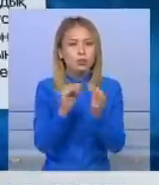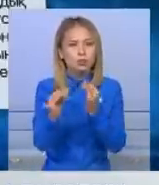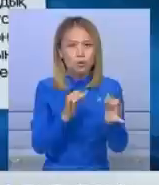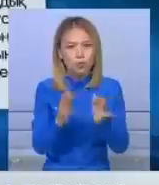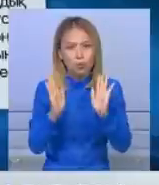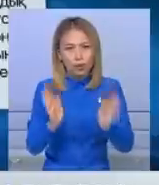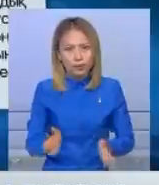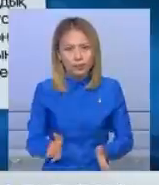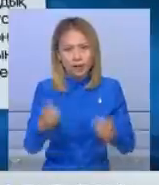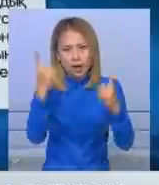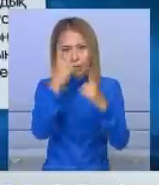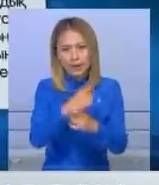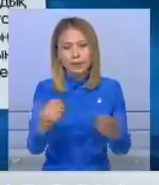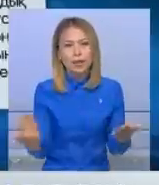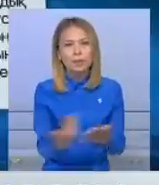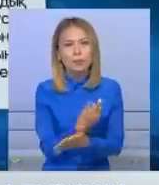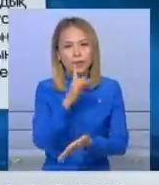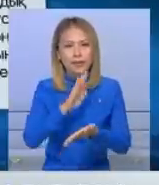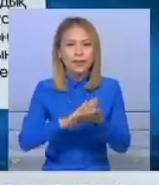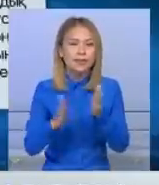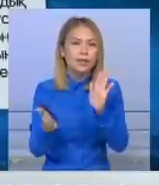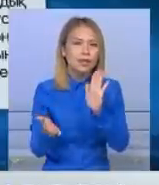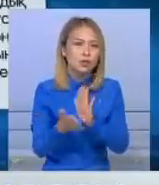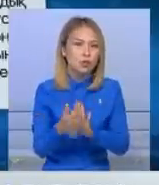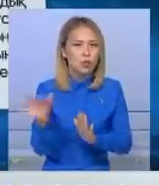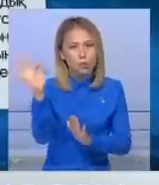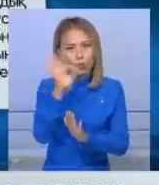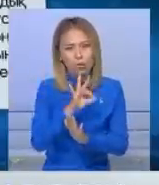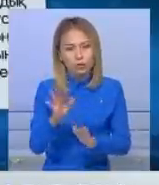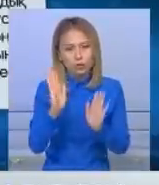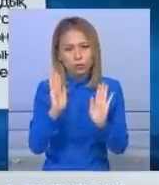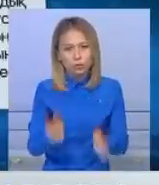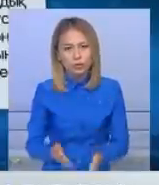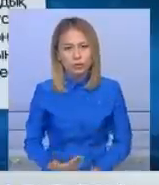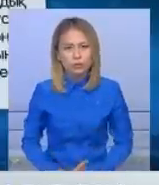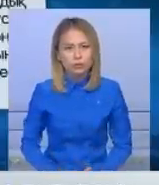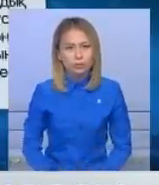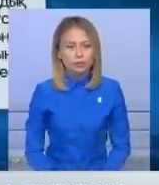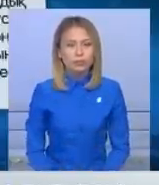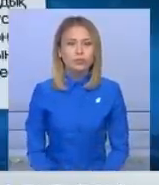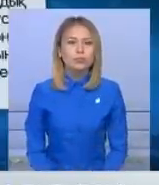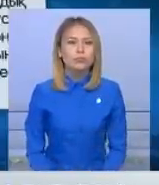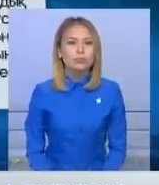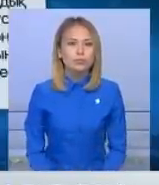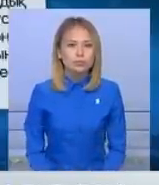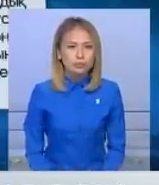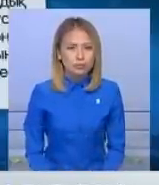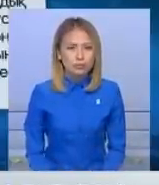кездесу өткізеді. Қосымша ақпарат Мысыр тарапымен келіссөздер нәтижесі бойынша хабарланады.